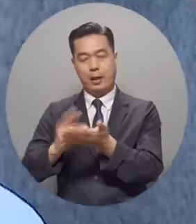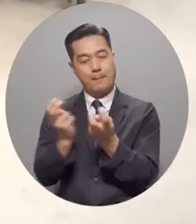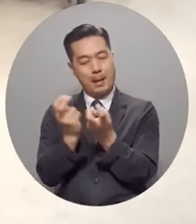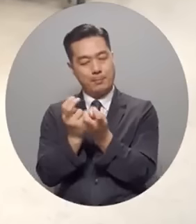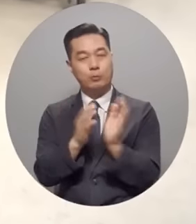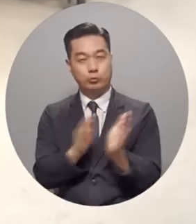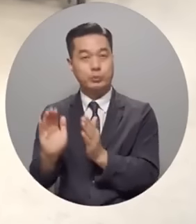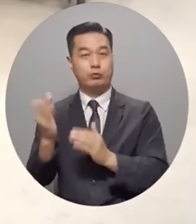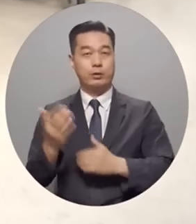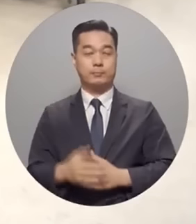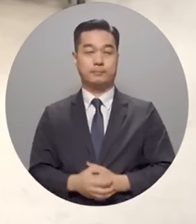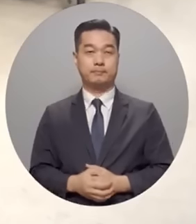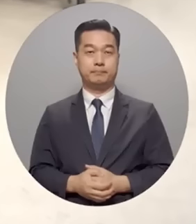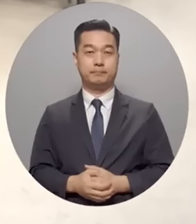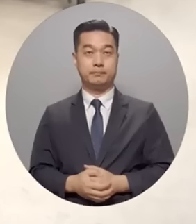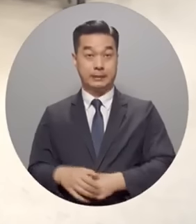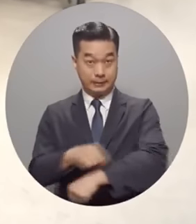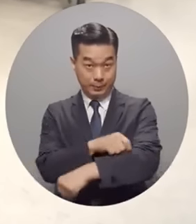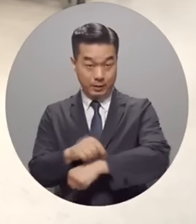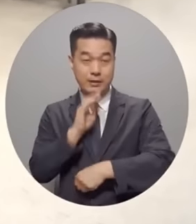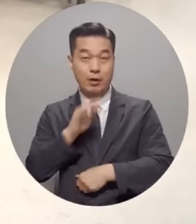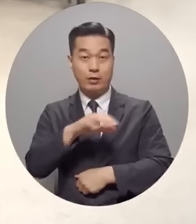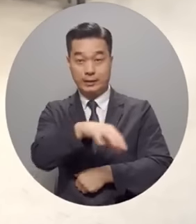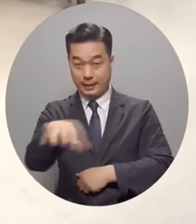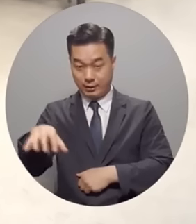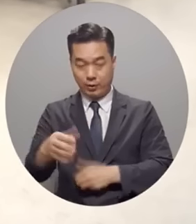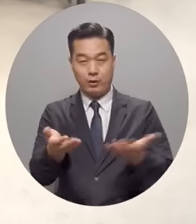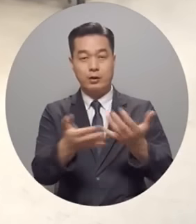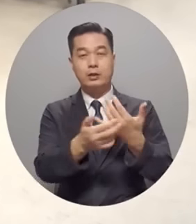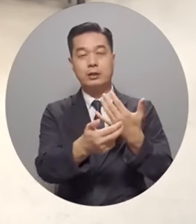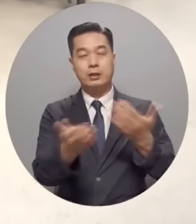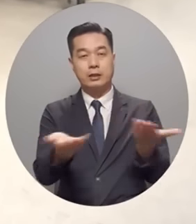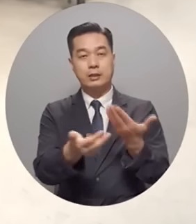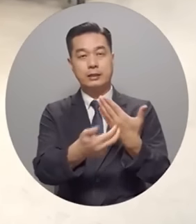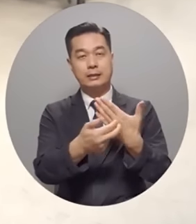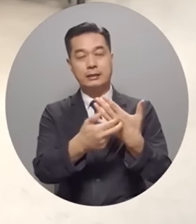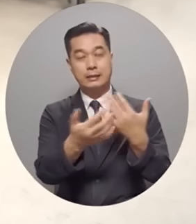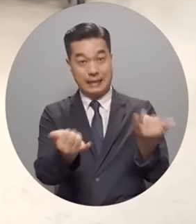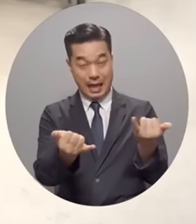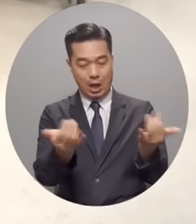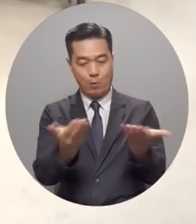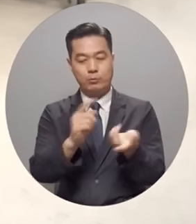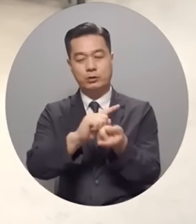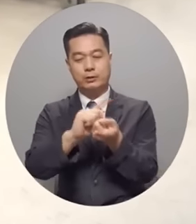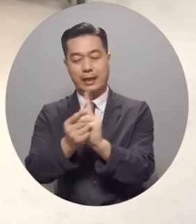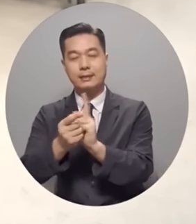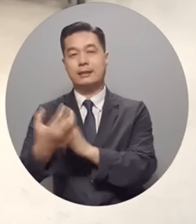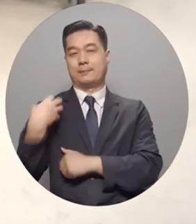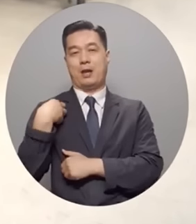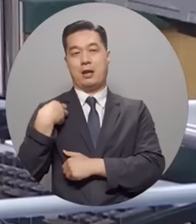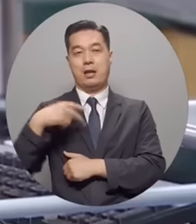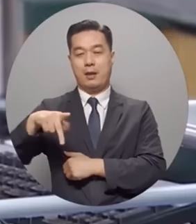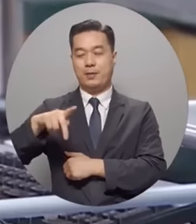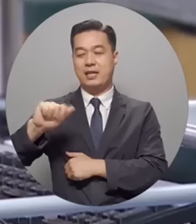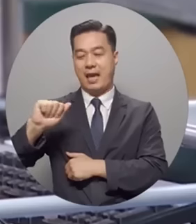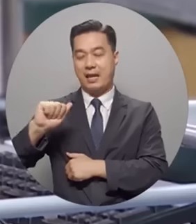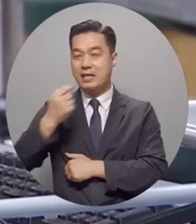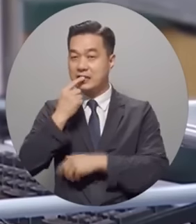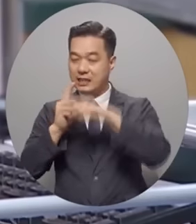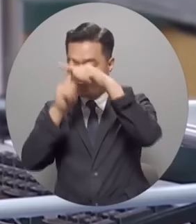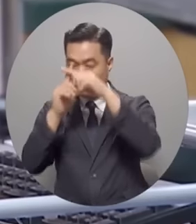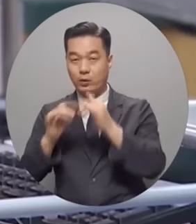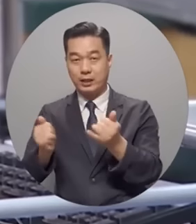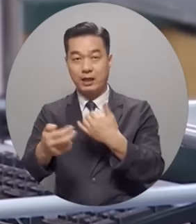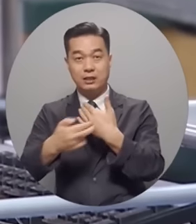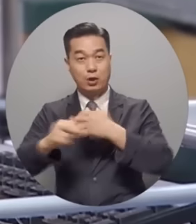겁니다. 특히 진료 현장에서 의사들의 업무를 대신해온 진료지원 간호사, 이른바 PA 간호사들의 의료